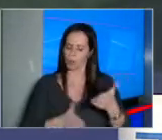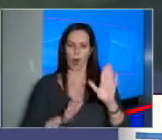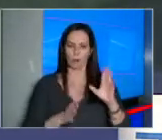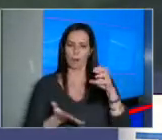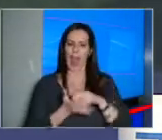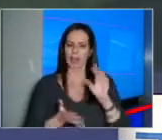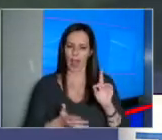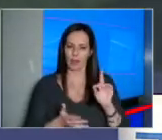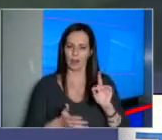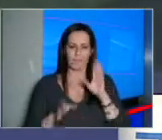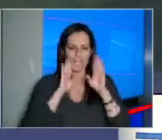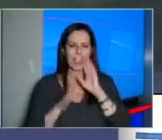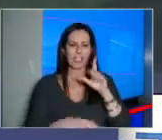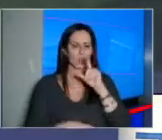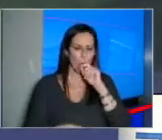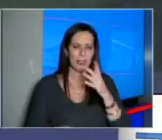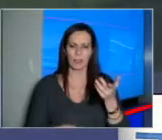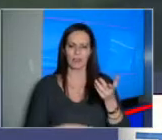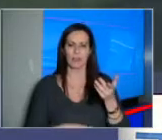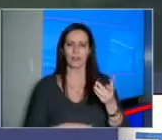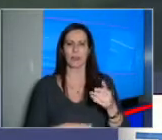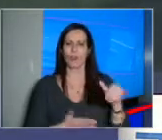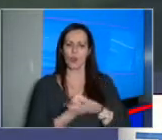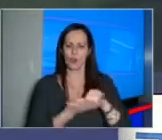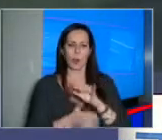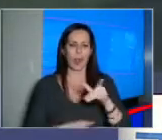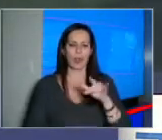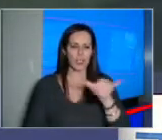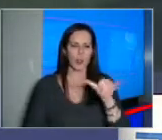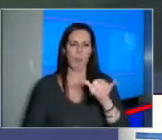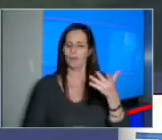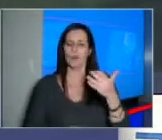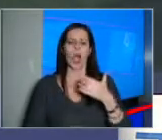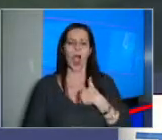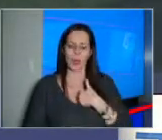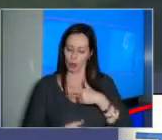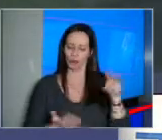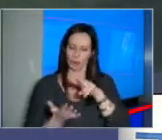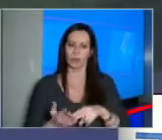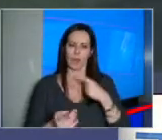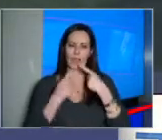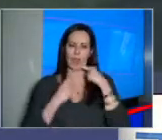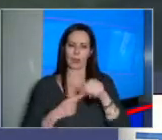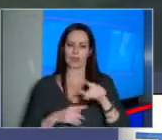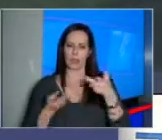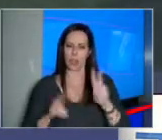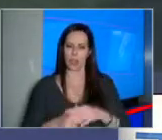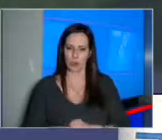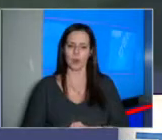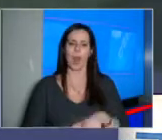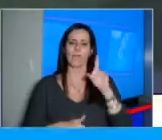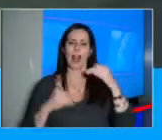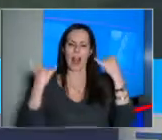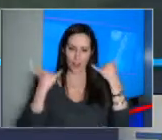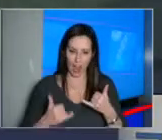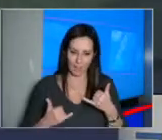באתר שלנו, על הפייסבוק, על הטוויטר, יוטיוב, מה שתחליטו, אינסטגרם. אנחנו נקריא ונדבר על זה, זה מה יש. אבל